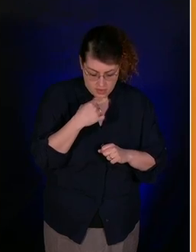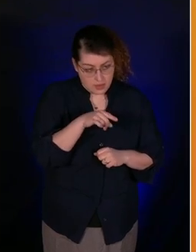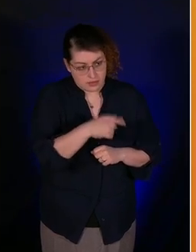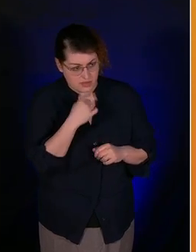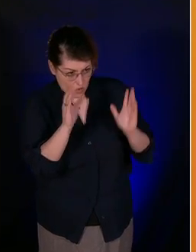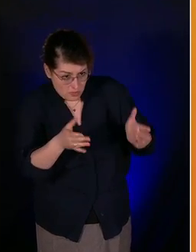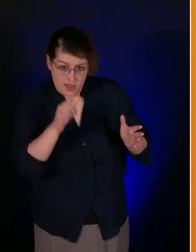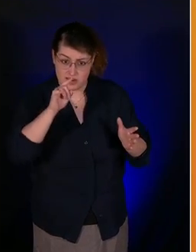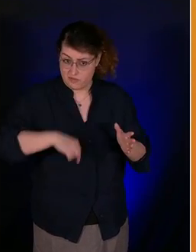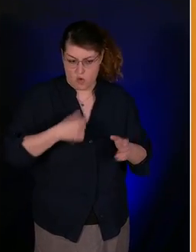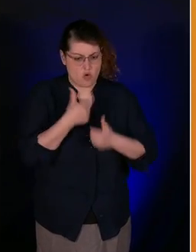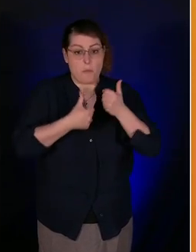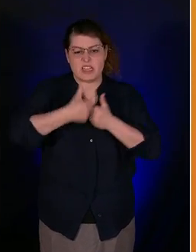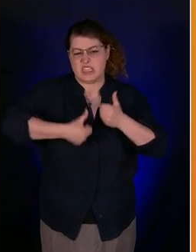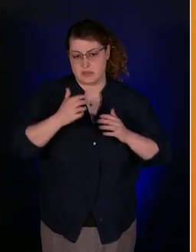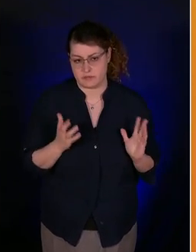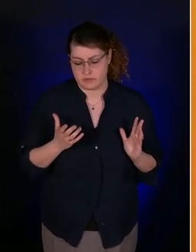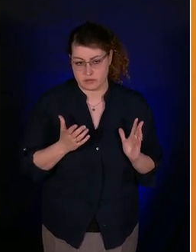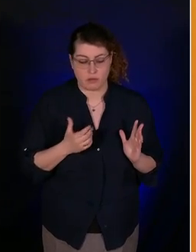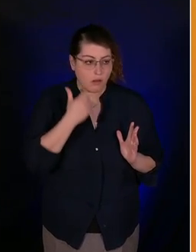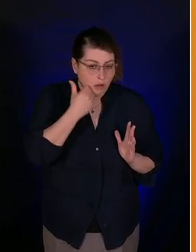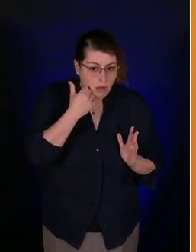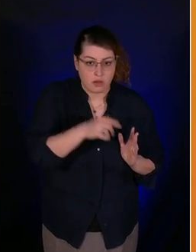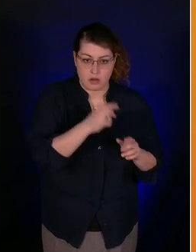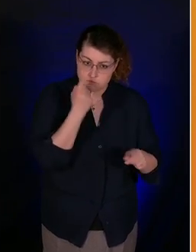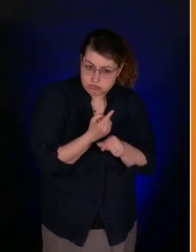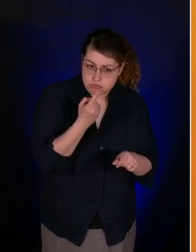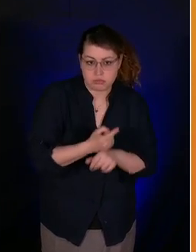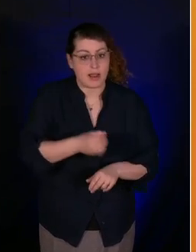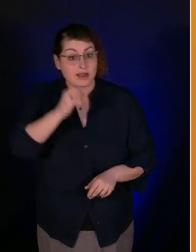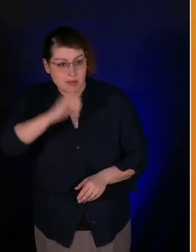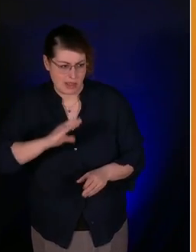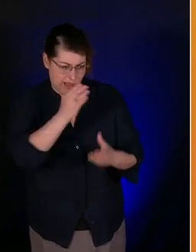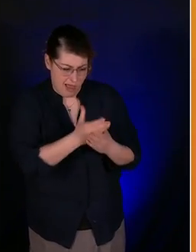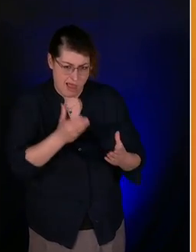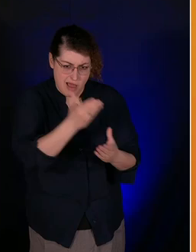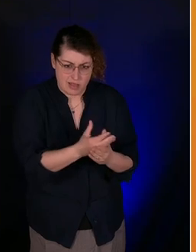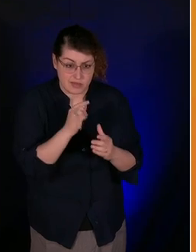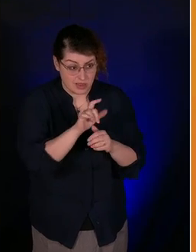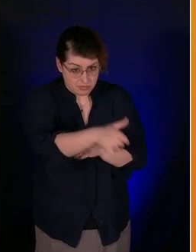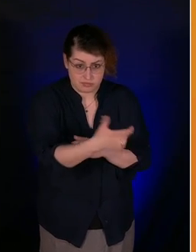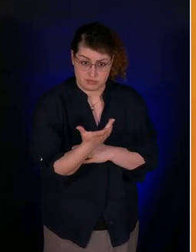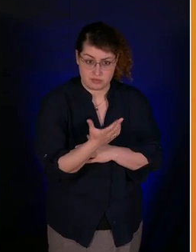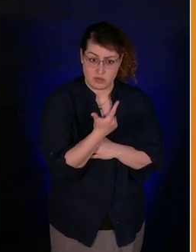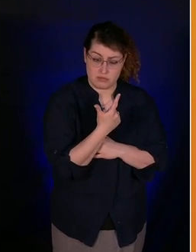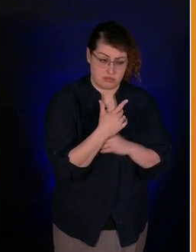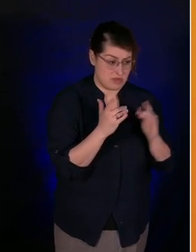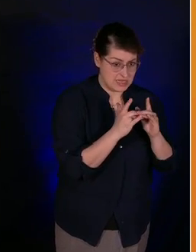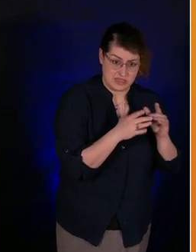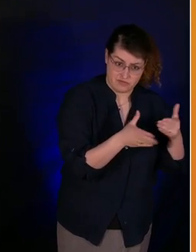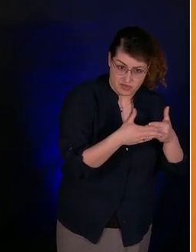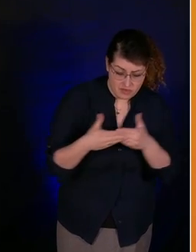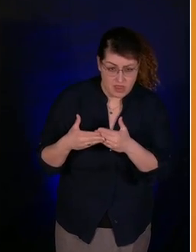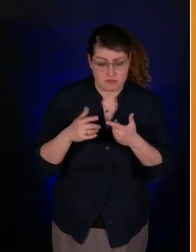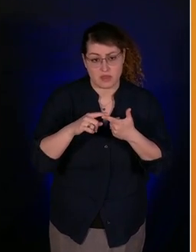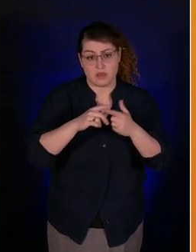être compétitif. Il est alors inlassablement attaqué par le capitalisme, provoquant la fermeture de lits, de services,